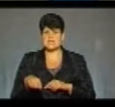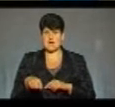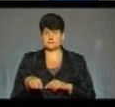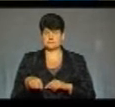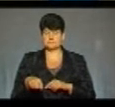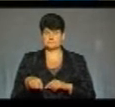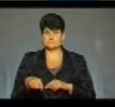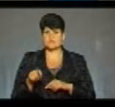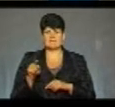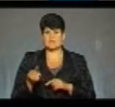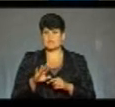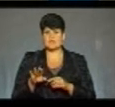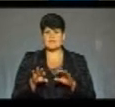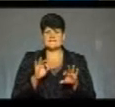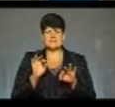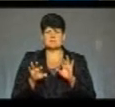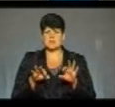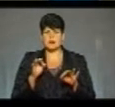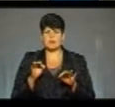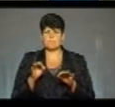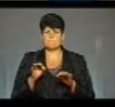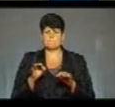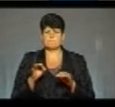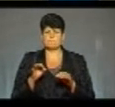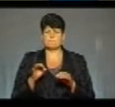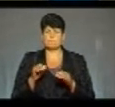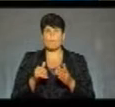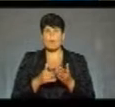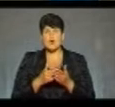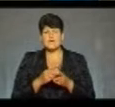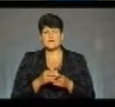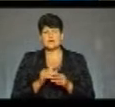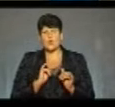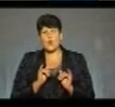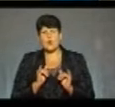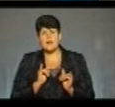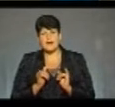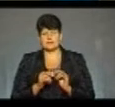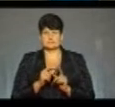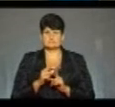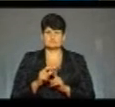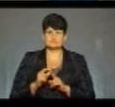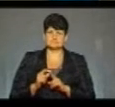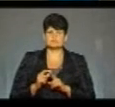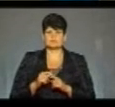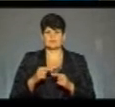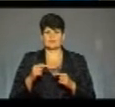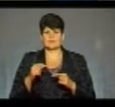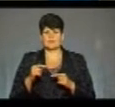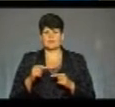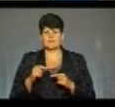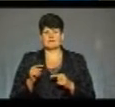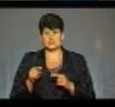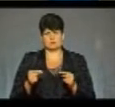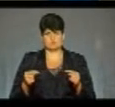Тобто він не підбирає якісь політкоректні такі висловлювання ні тим, ні іншим. Тобто